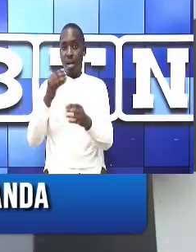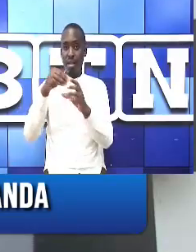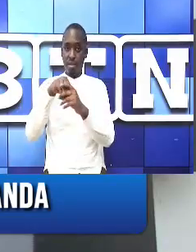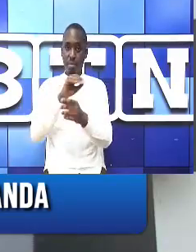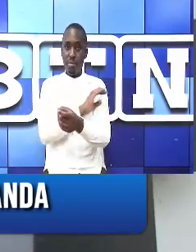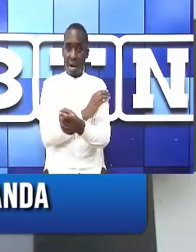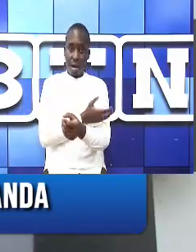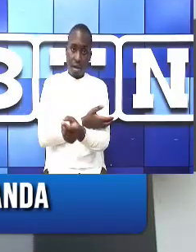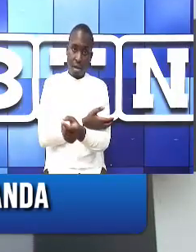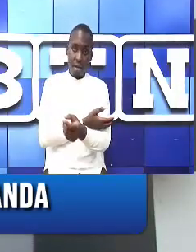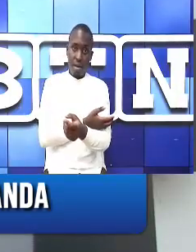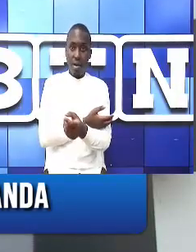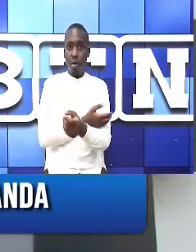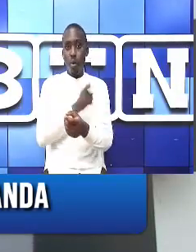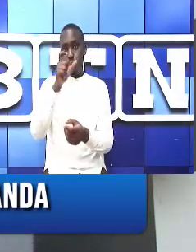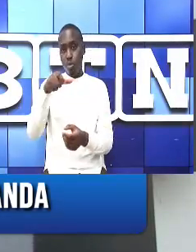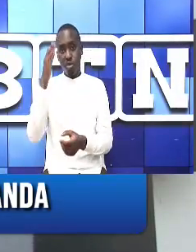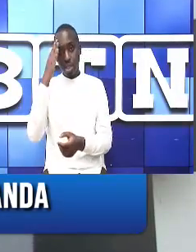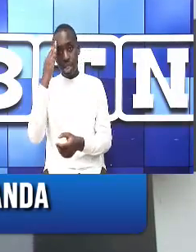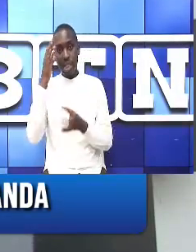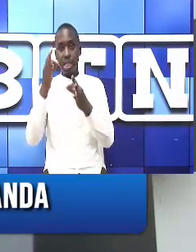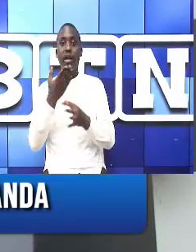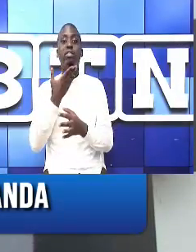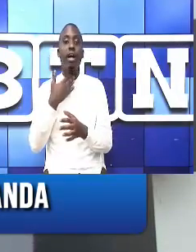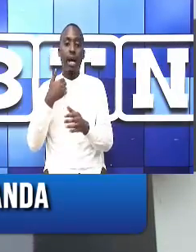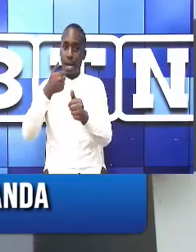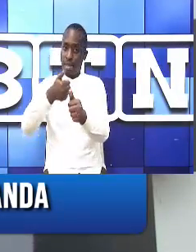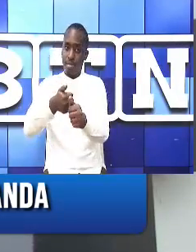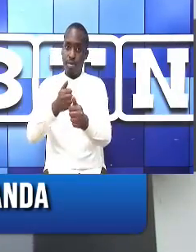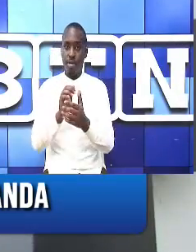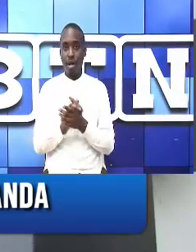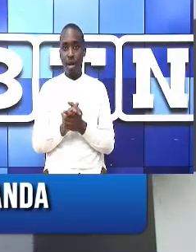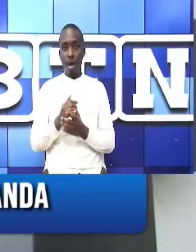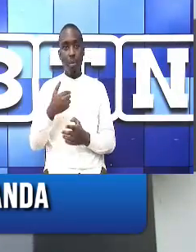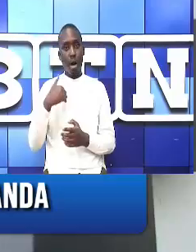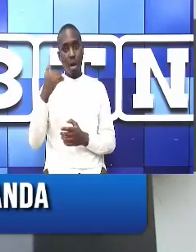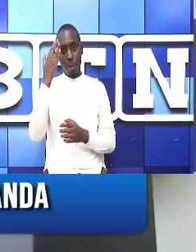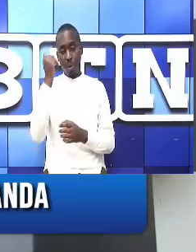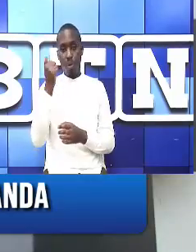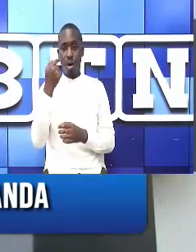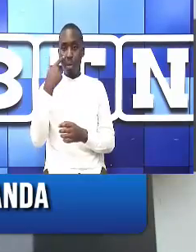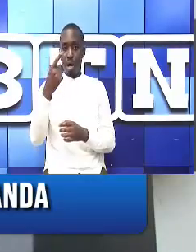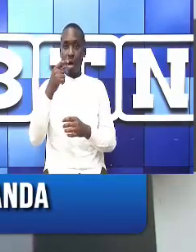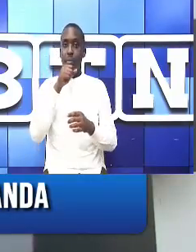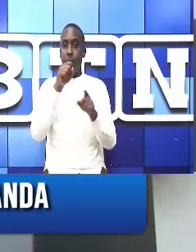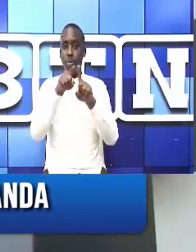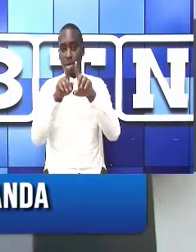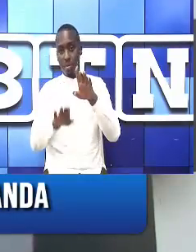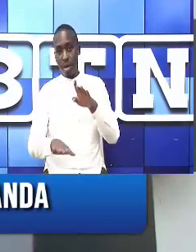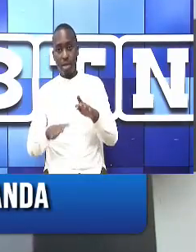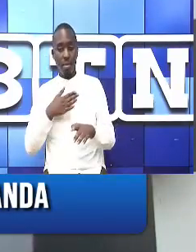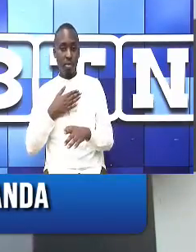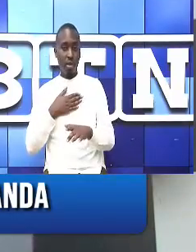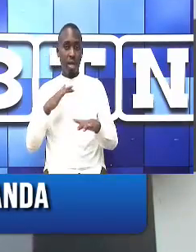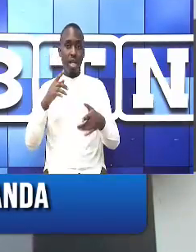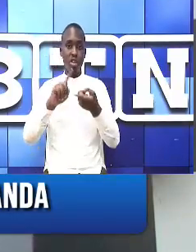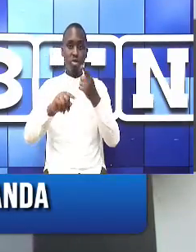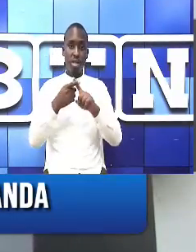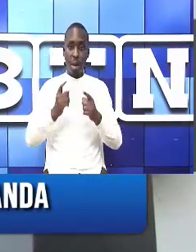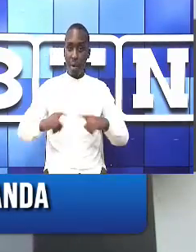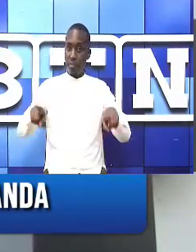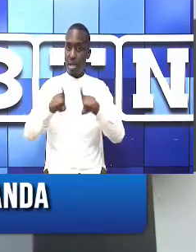nashizemo imbaraga ngo uzi icyo ushaka niwe ugikurikira yego kuko nabonaga barumuna bandi bose cyangwa se abavandimwe inshuti zanjye